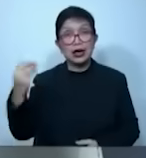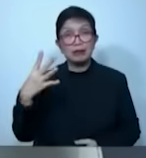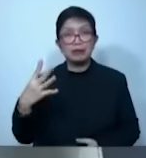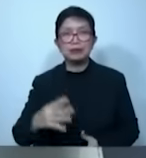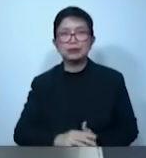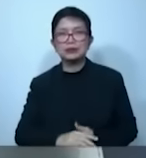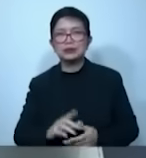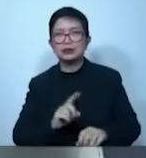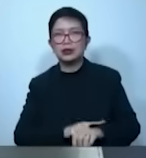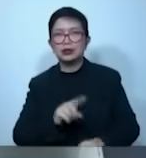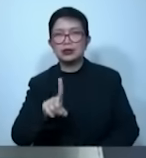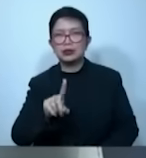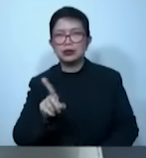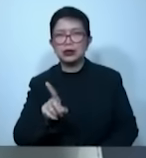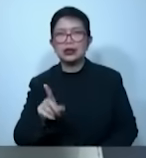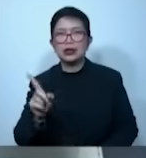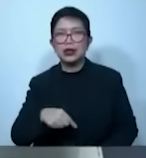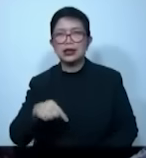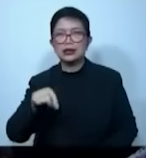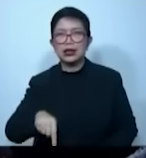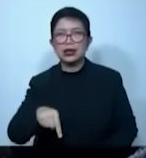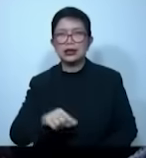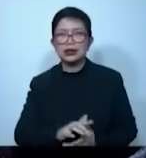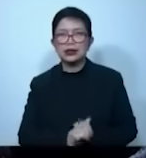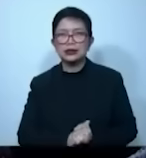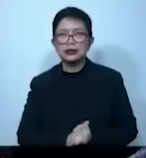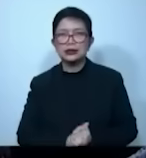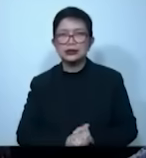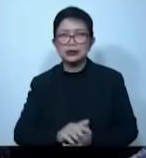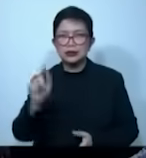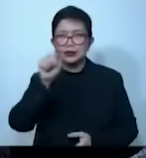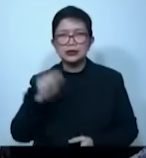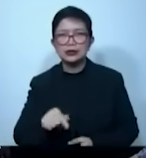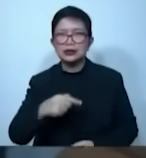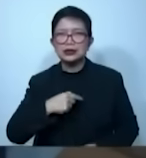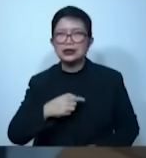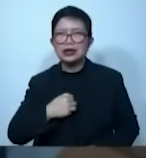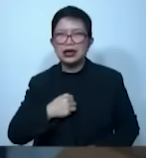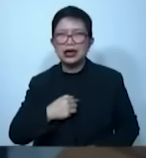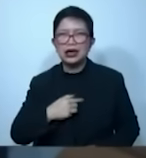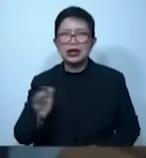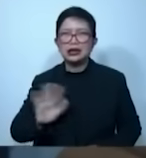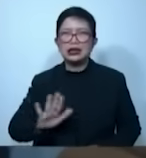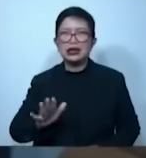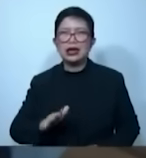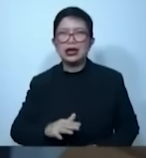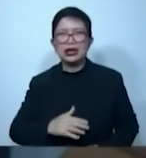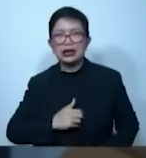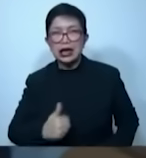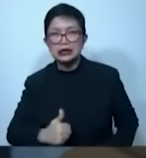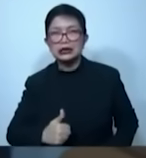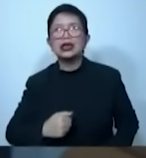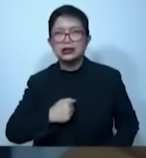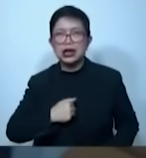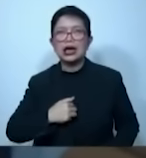3 waktunya 1 menit dari sekarang loh kok dibilang Saya tidak tegas saya tegas akan menegakkan hakasi